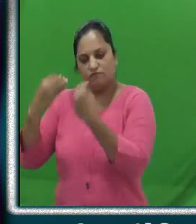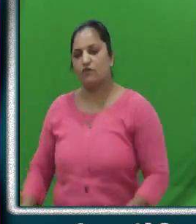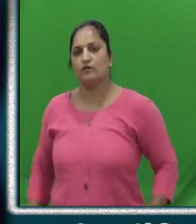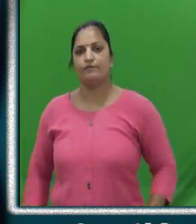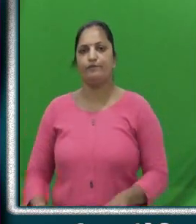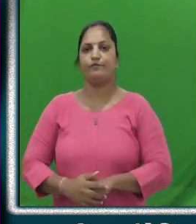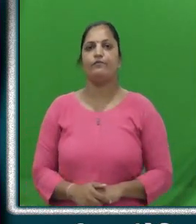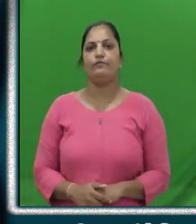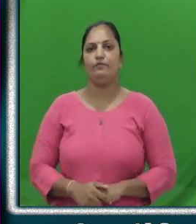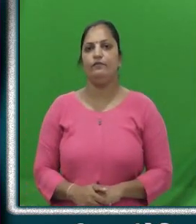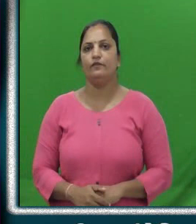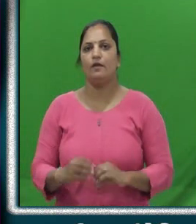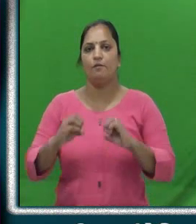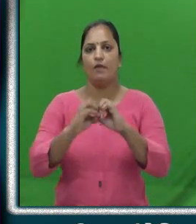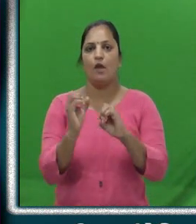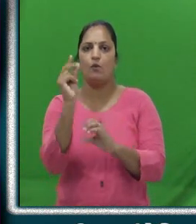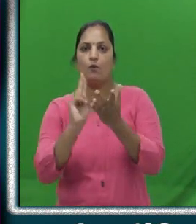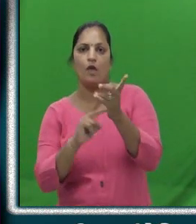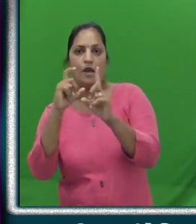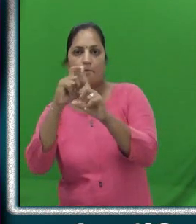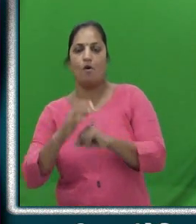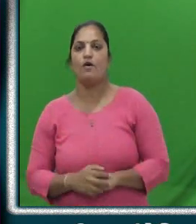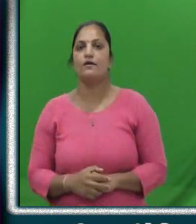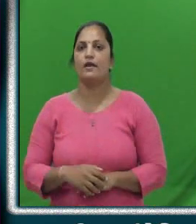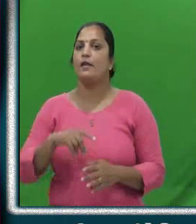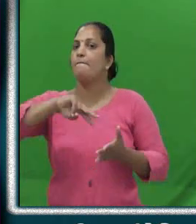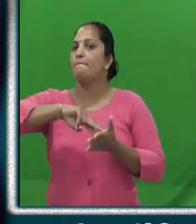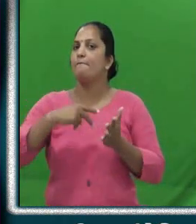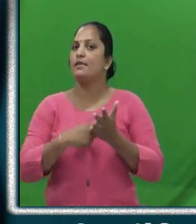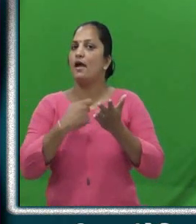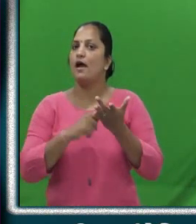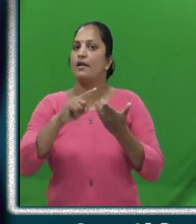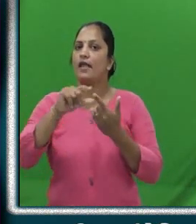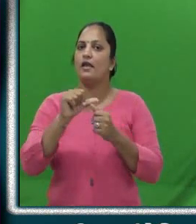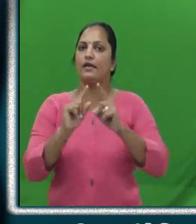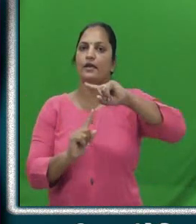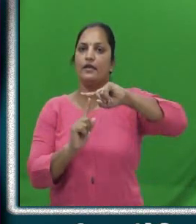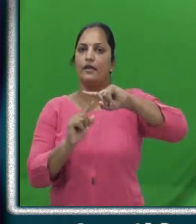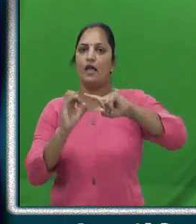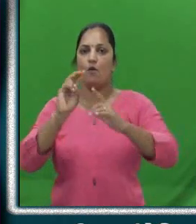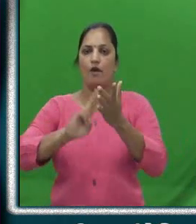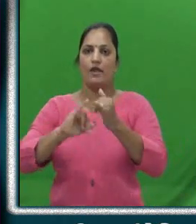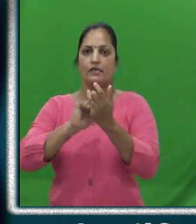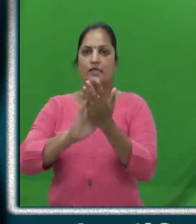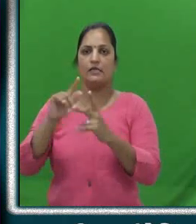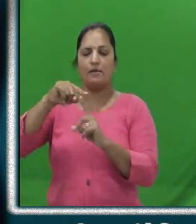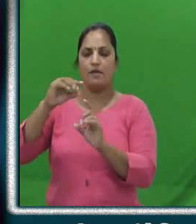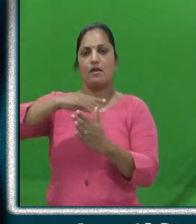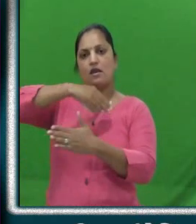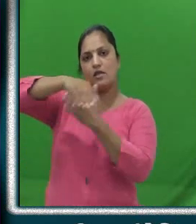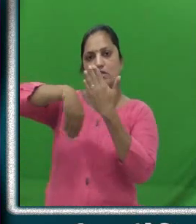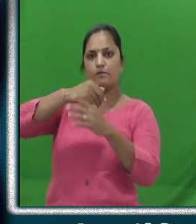dahiye. एने कहवाय लीव क्विट बॉन्ड बॉन्ड एटले रिलेशनशीप